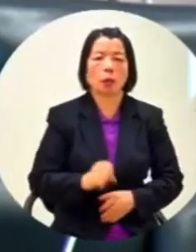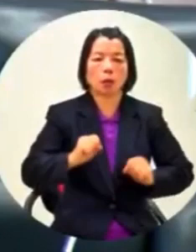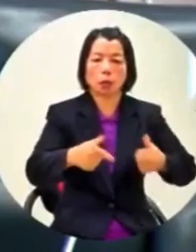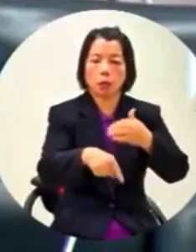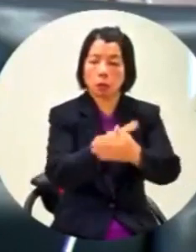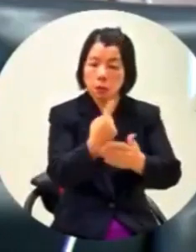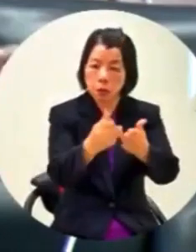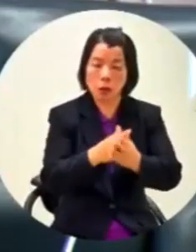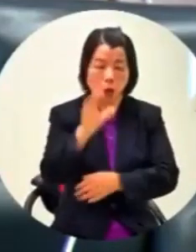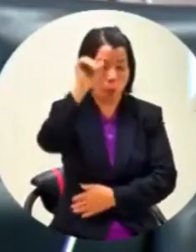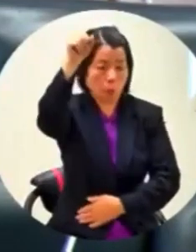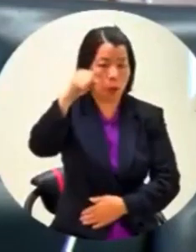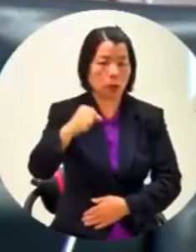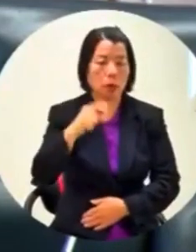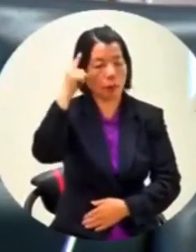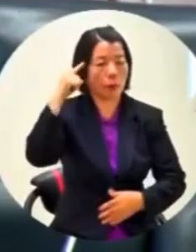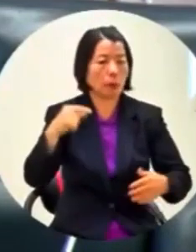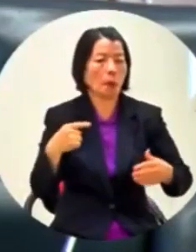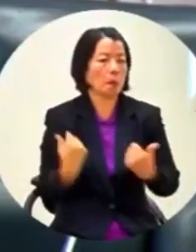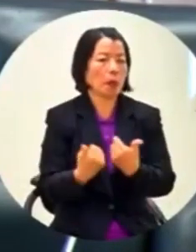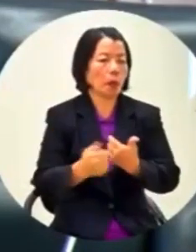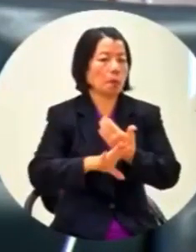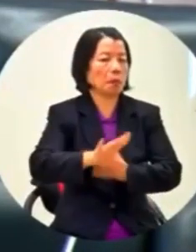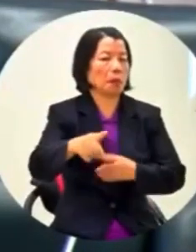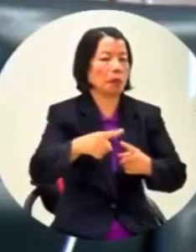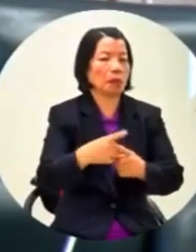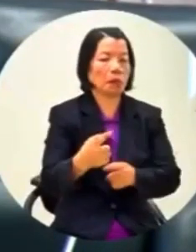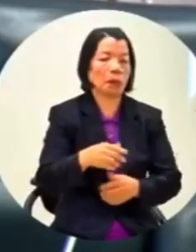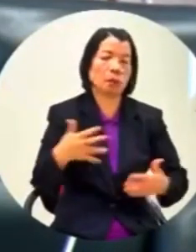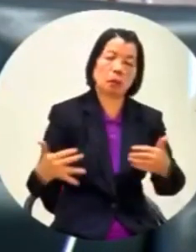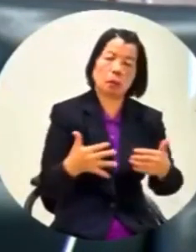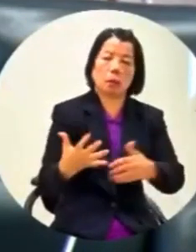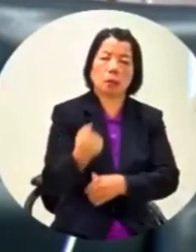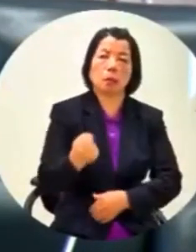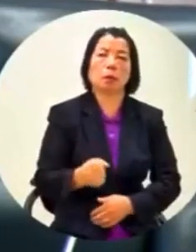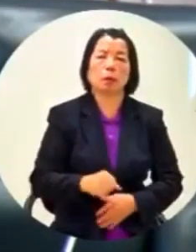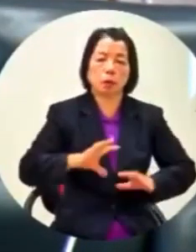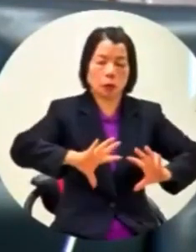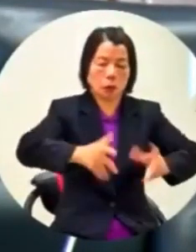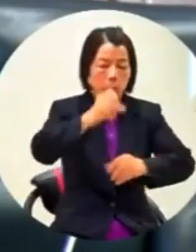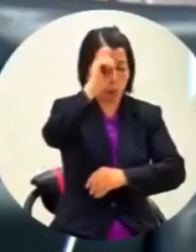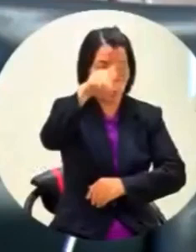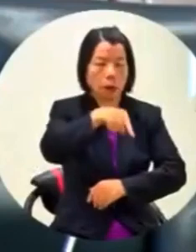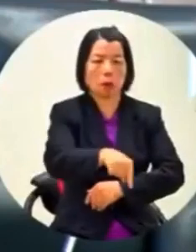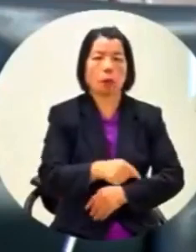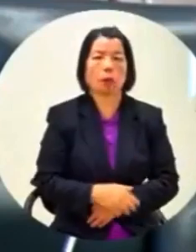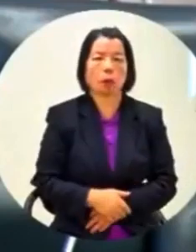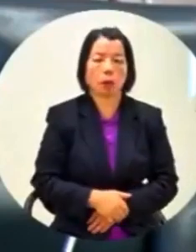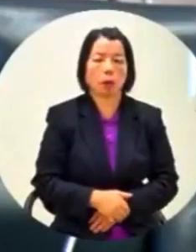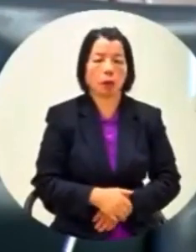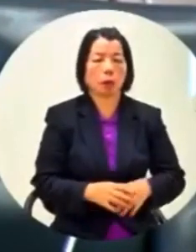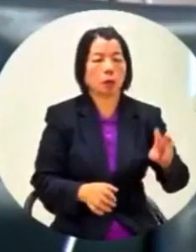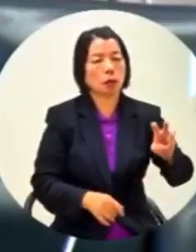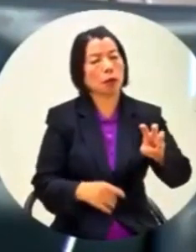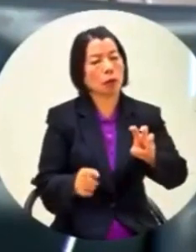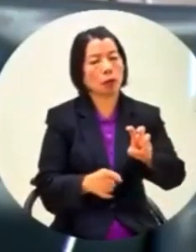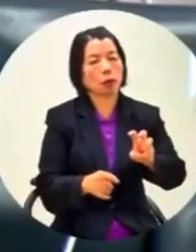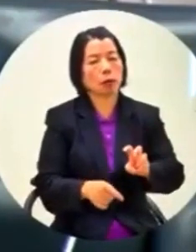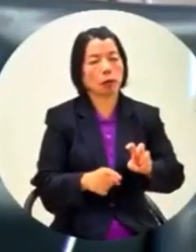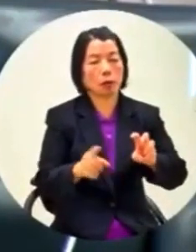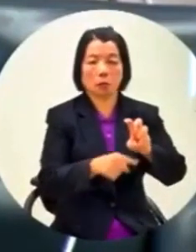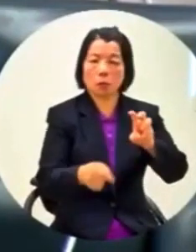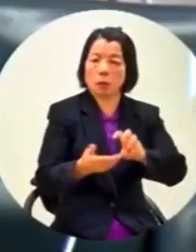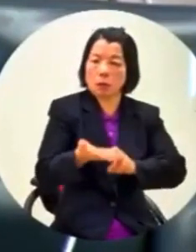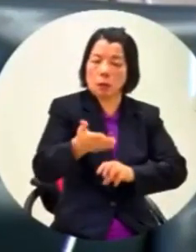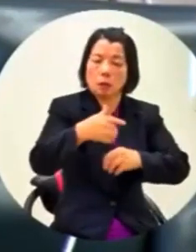决来否决别人个人质询的权利。所以今天国民党刚刚三十几个议员否决掉其他